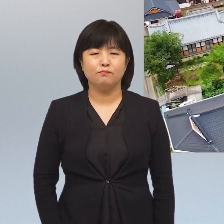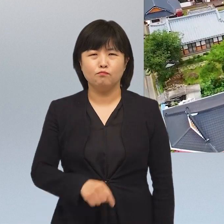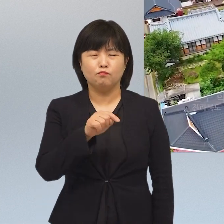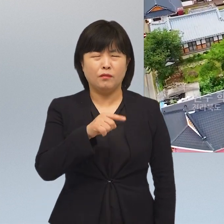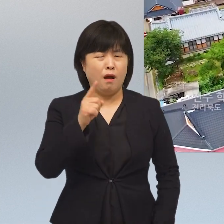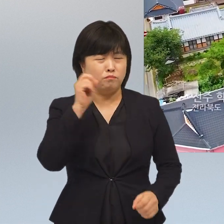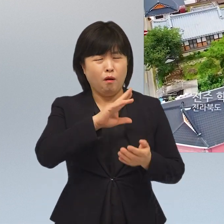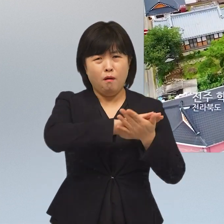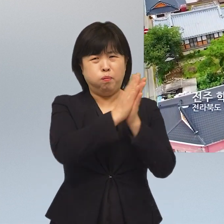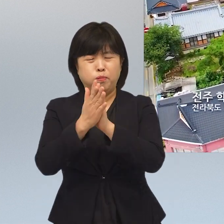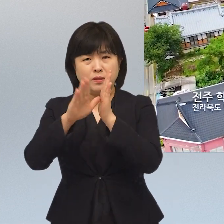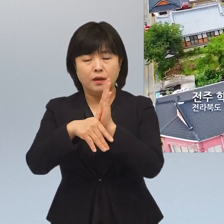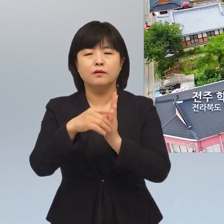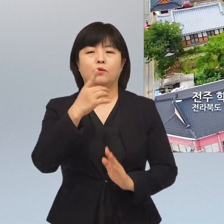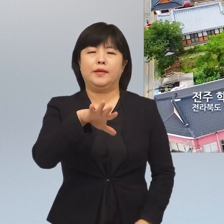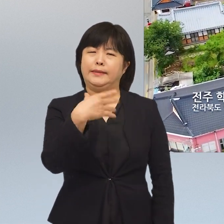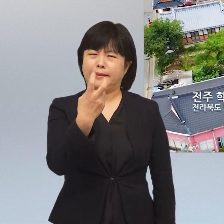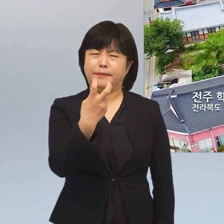받는다.